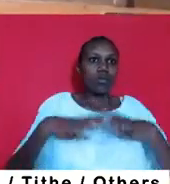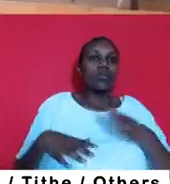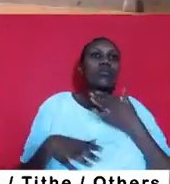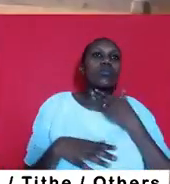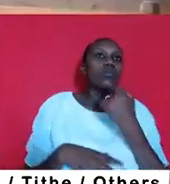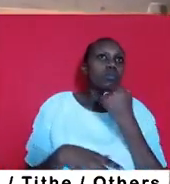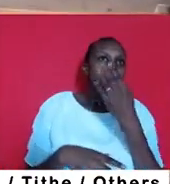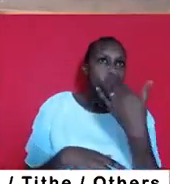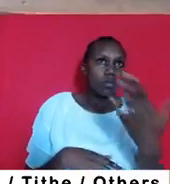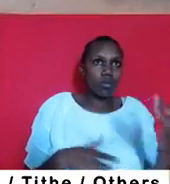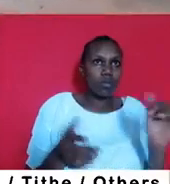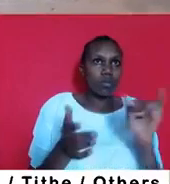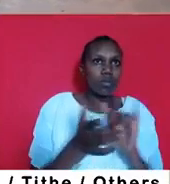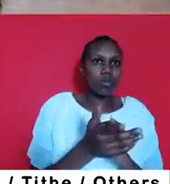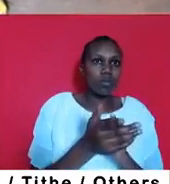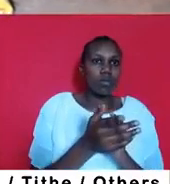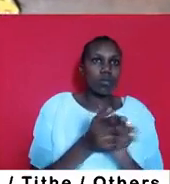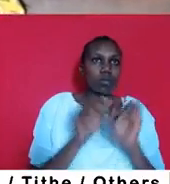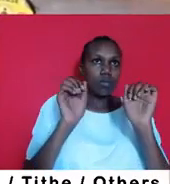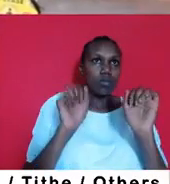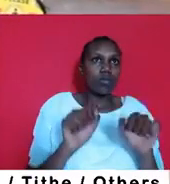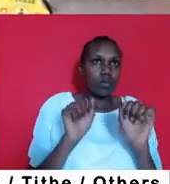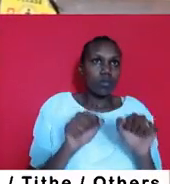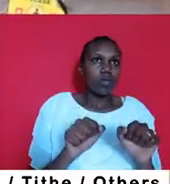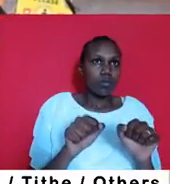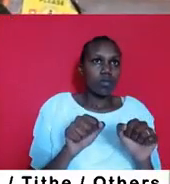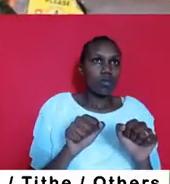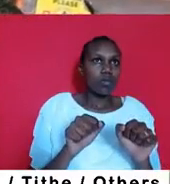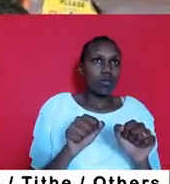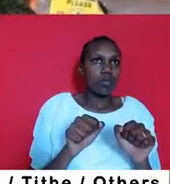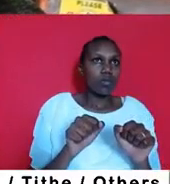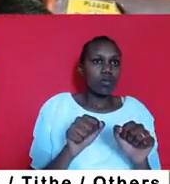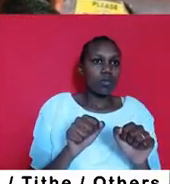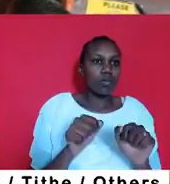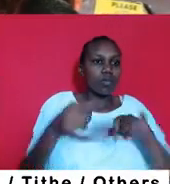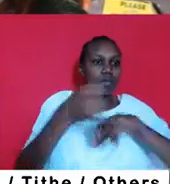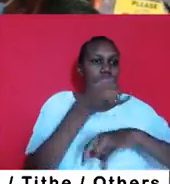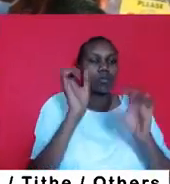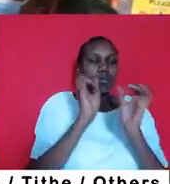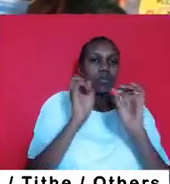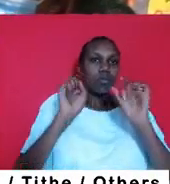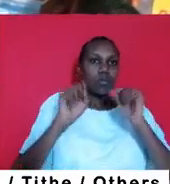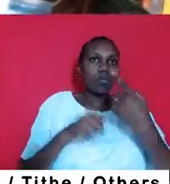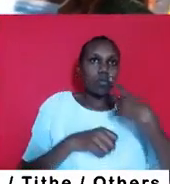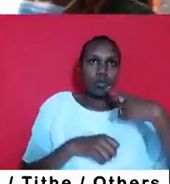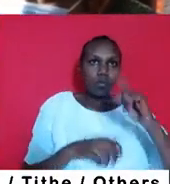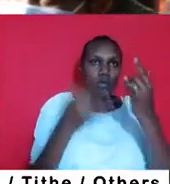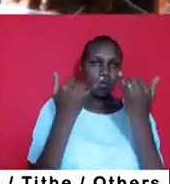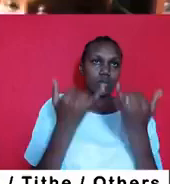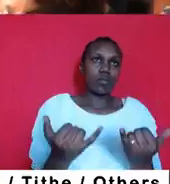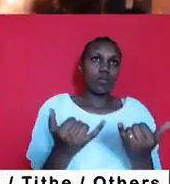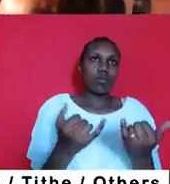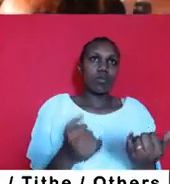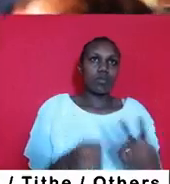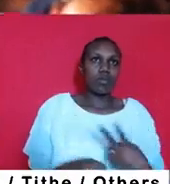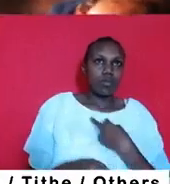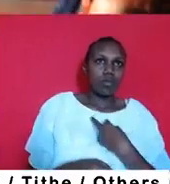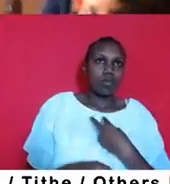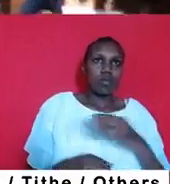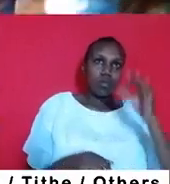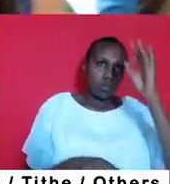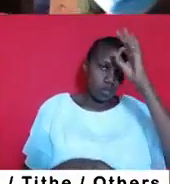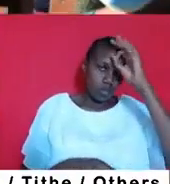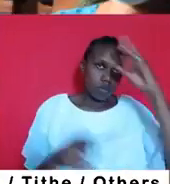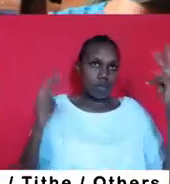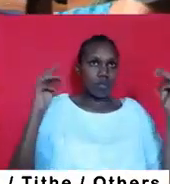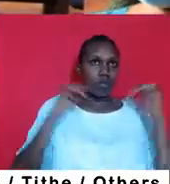lolote anaweza ambaye imeweza fanya hii harusi ifanyike, wanaweza kutembelea ofisi